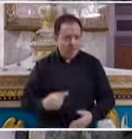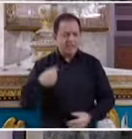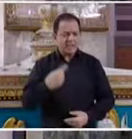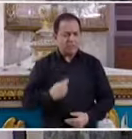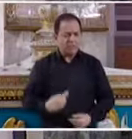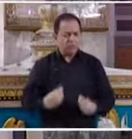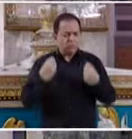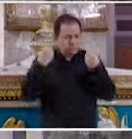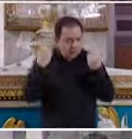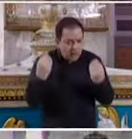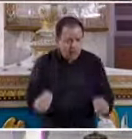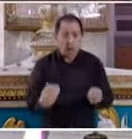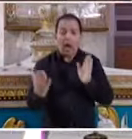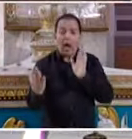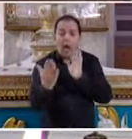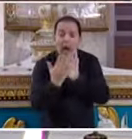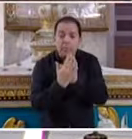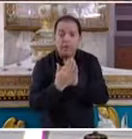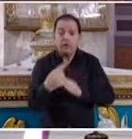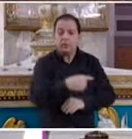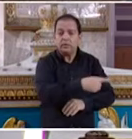εν πάση καλώς